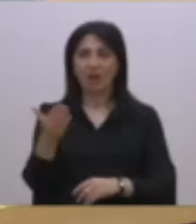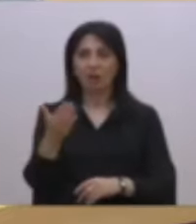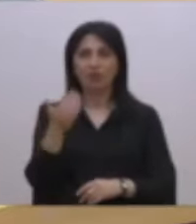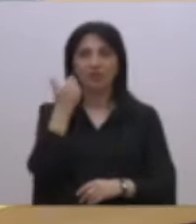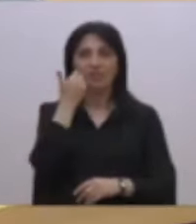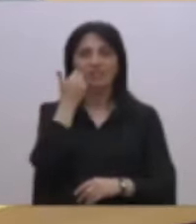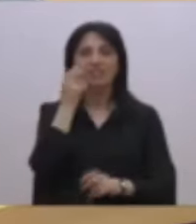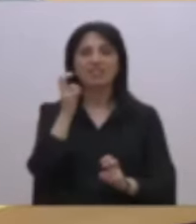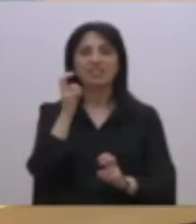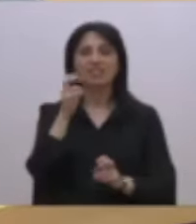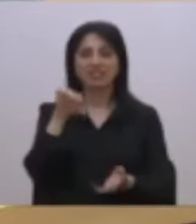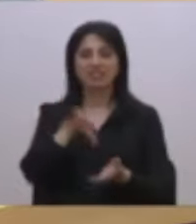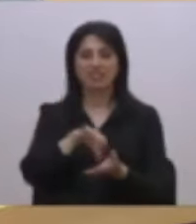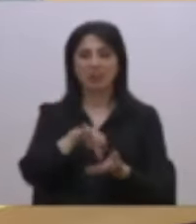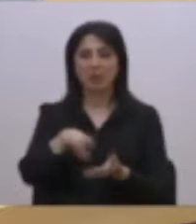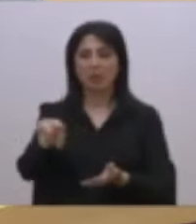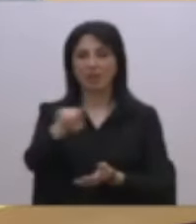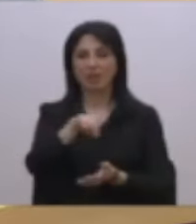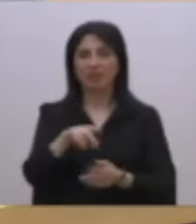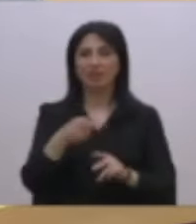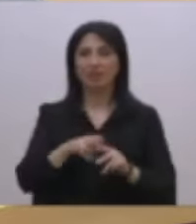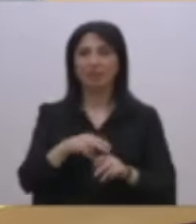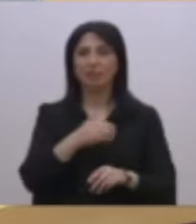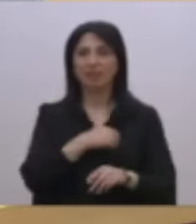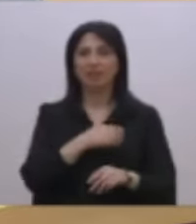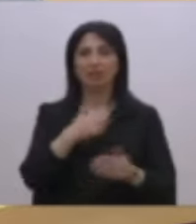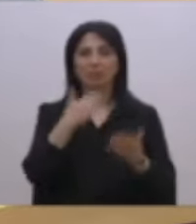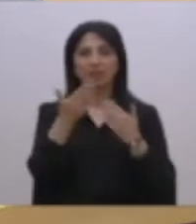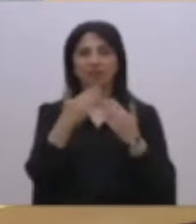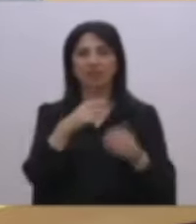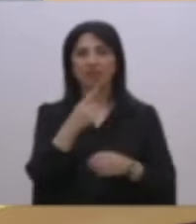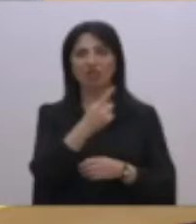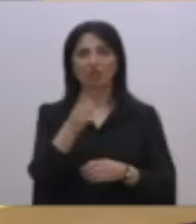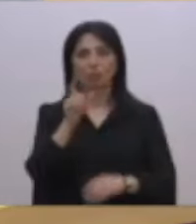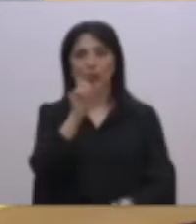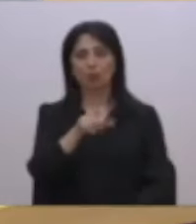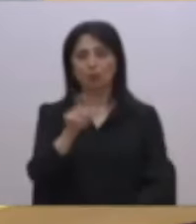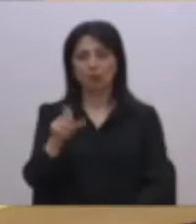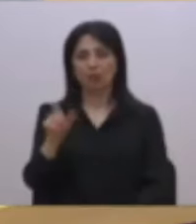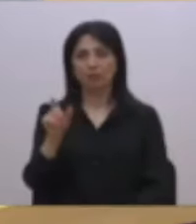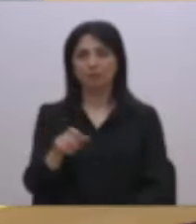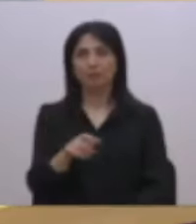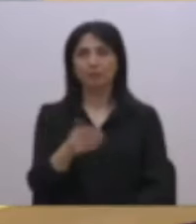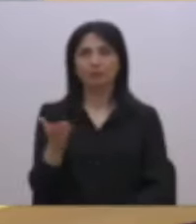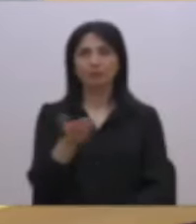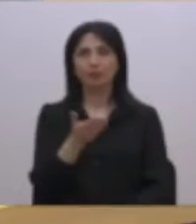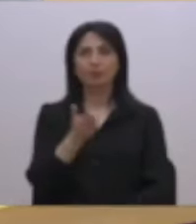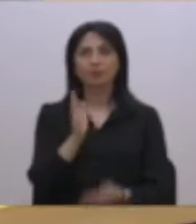სირცხვილის წარმომადგენლები. ამიტომ მე მინდა ეხა მივმართოთ ვიცოლ ადამიანს